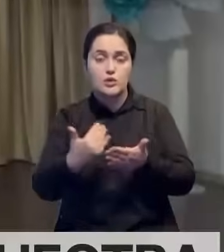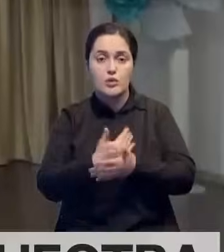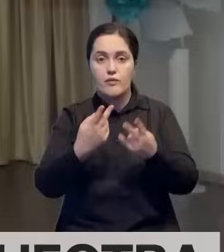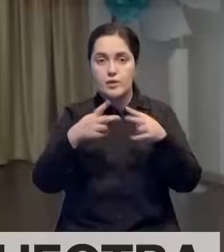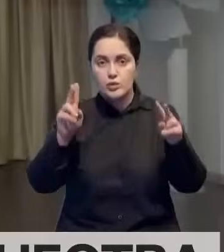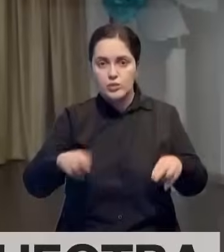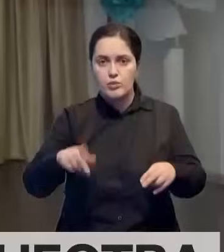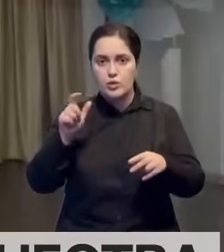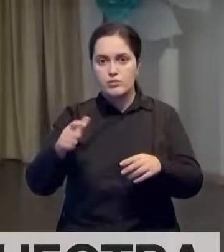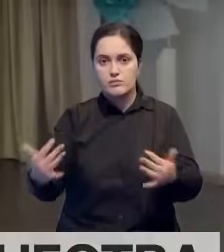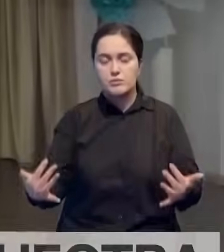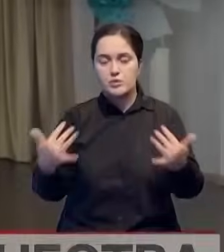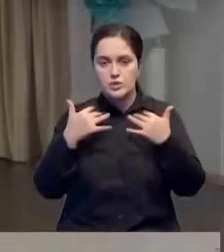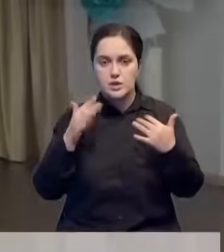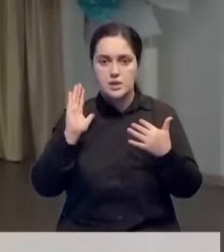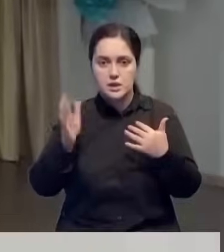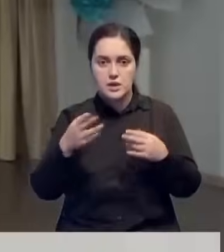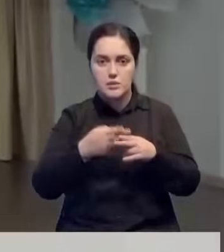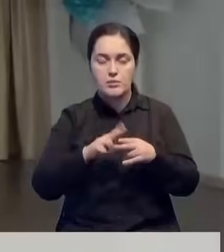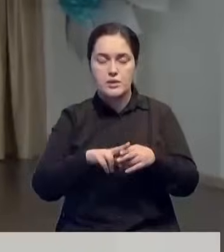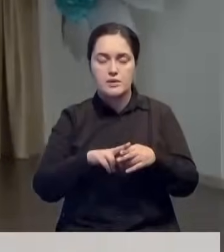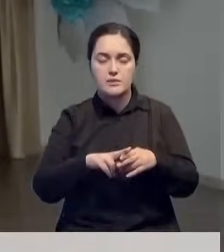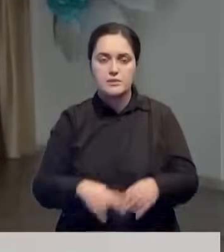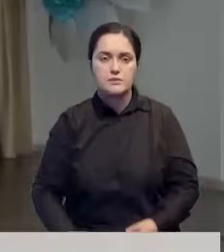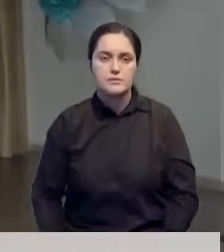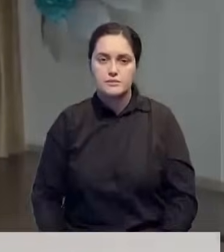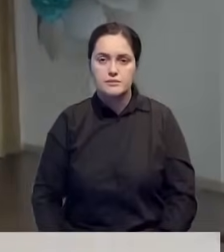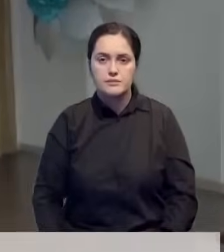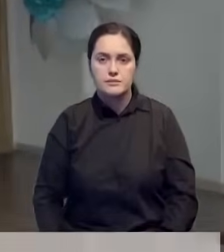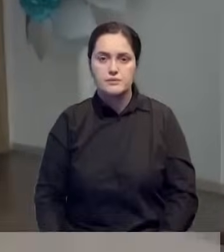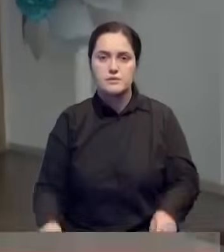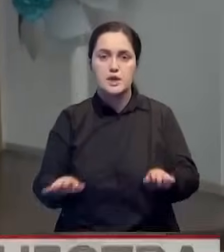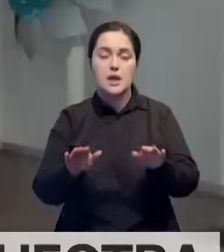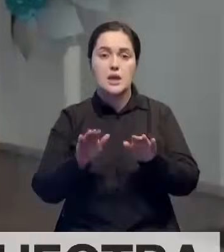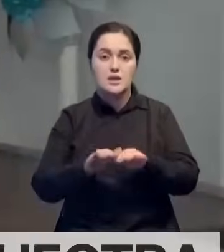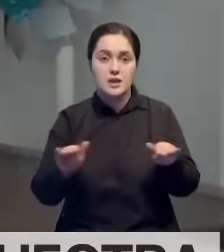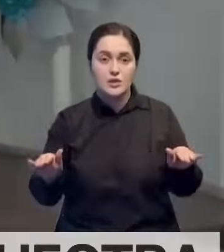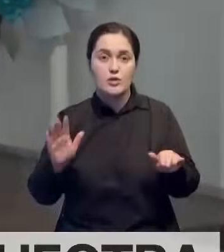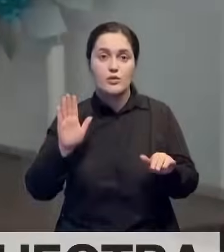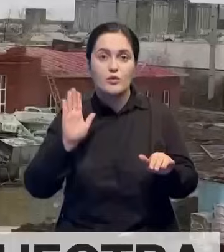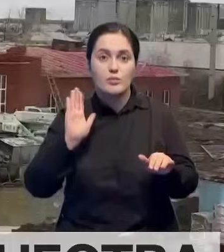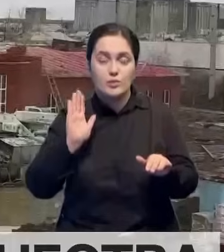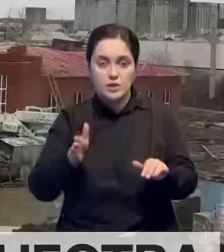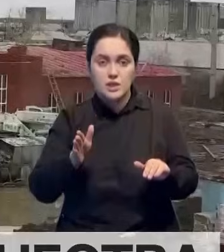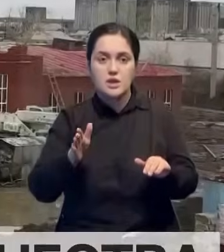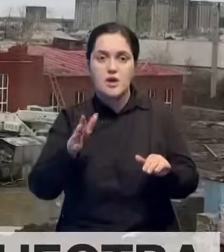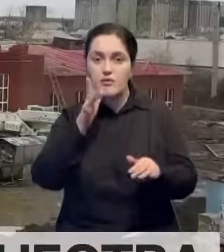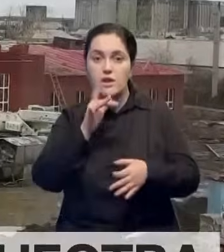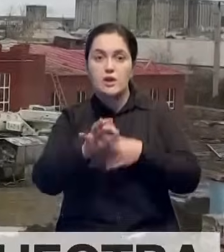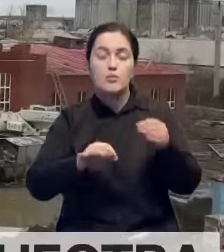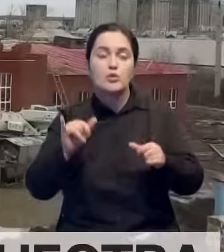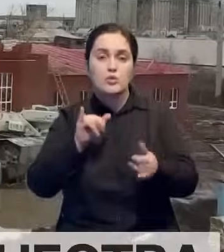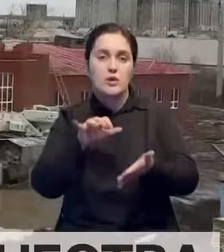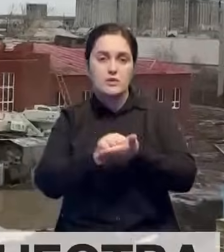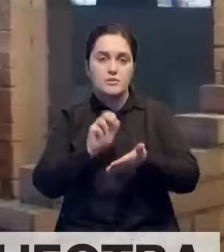нам подтянутся, будет есть куда им сходить. Вот, и деткам, где свободное время позаниматься. Строительство Дома